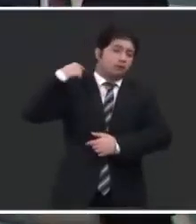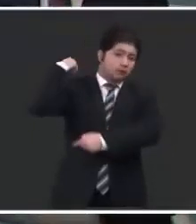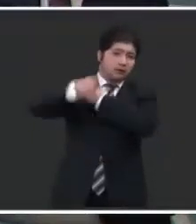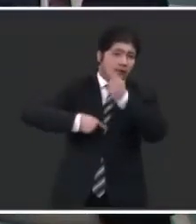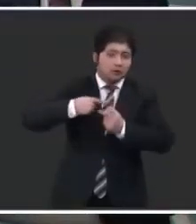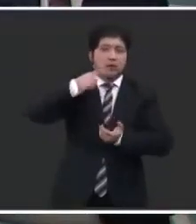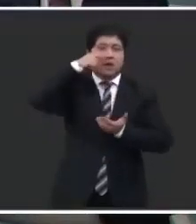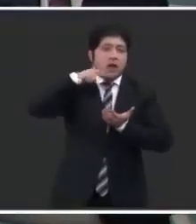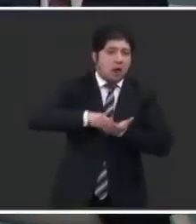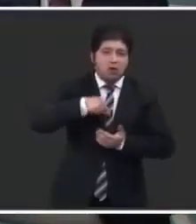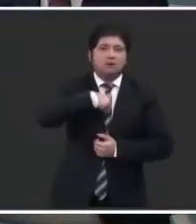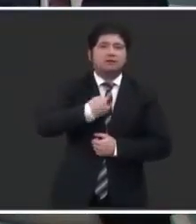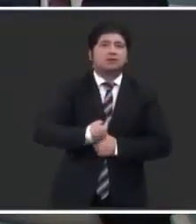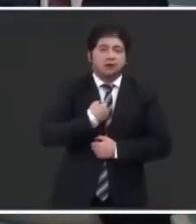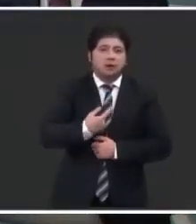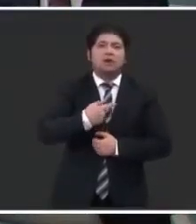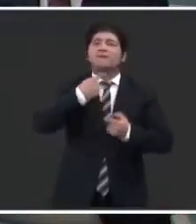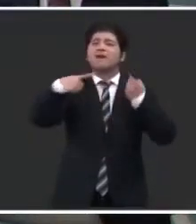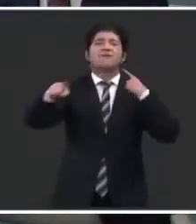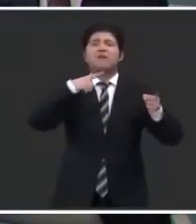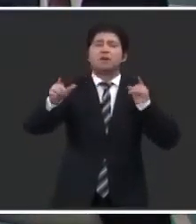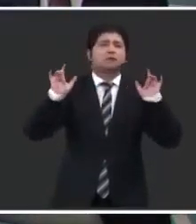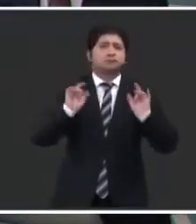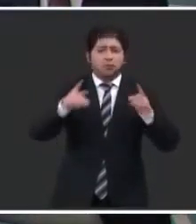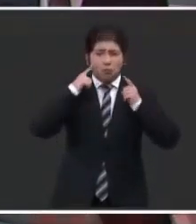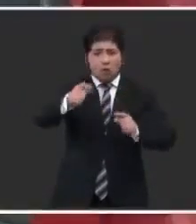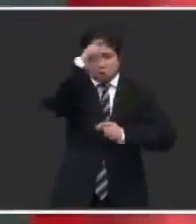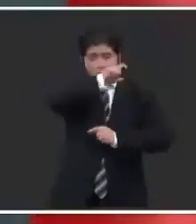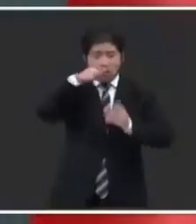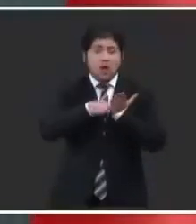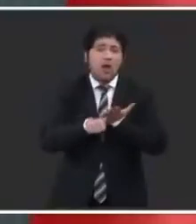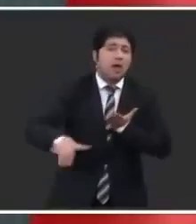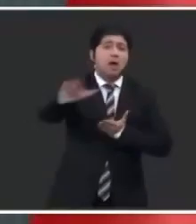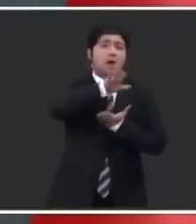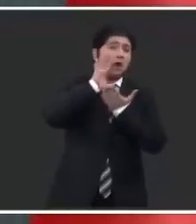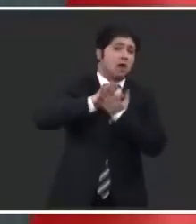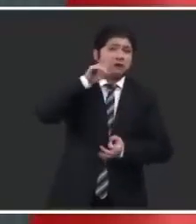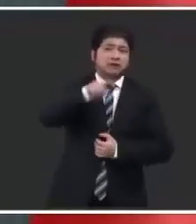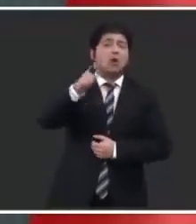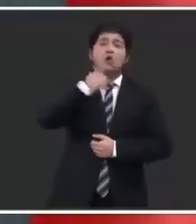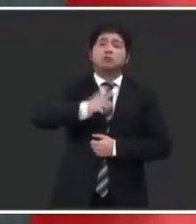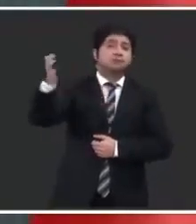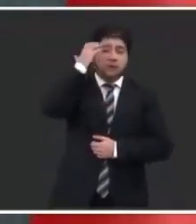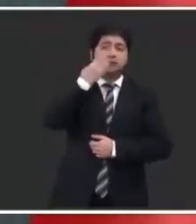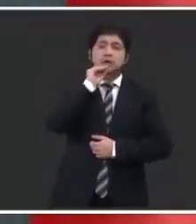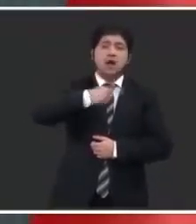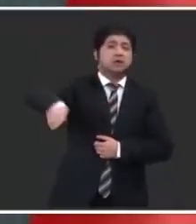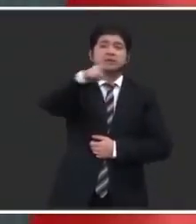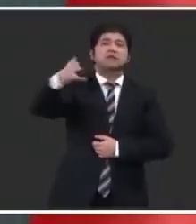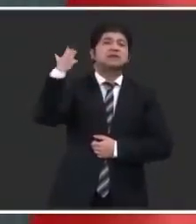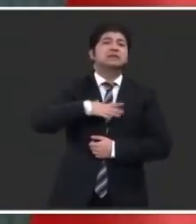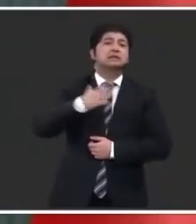inanç meşrep farkı olmaksızın ülkemizde her insanın Özellikle de gençlerimizin